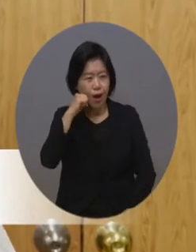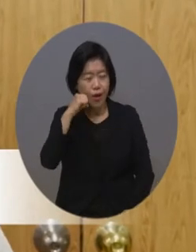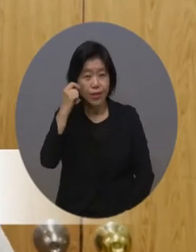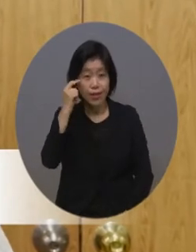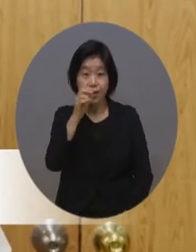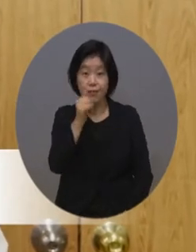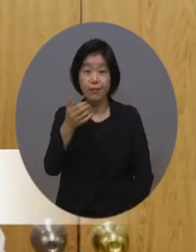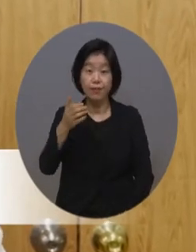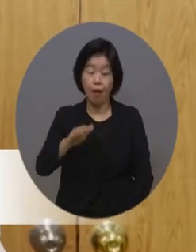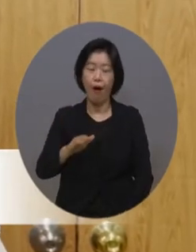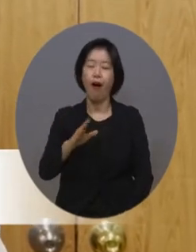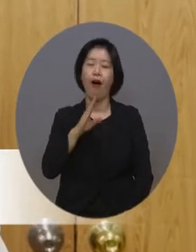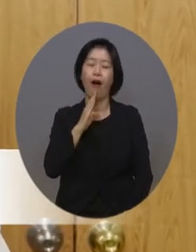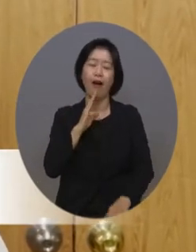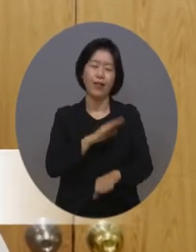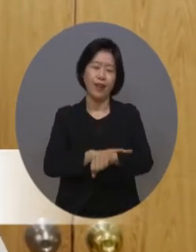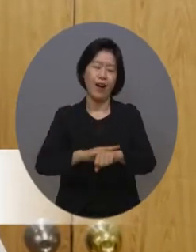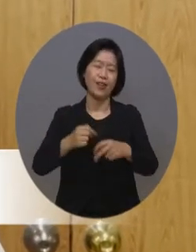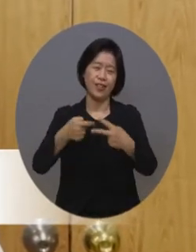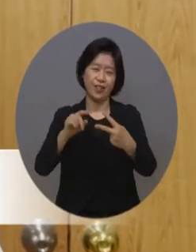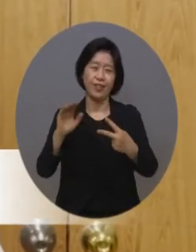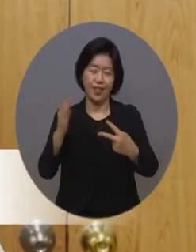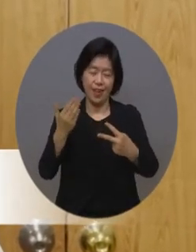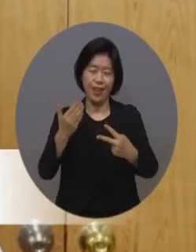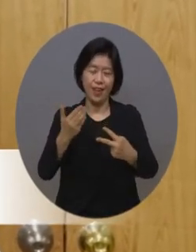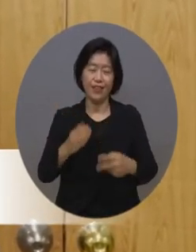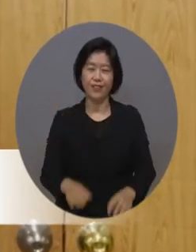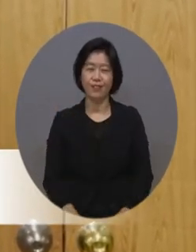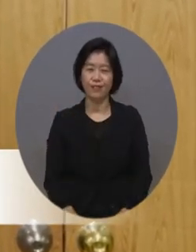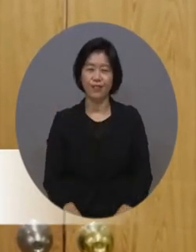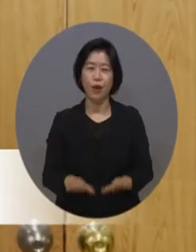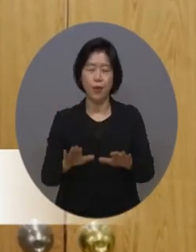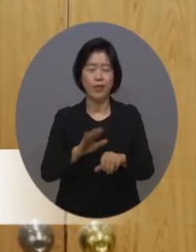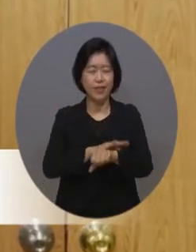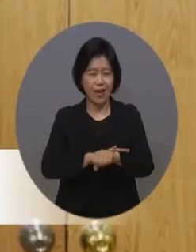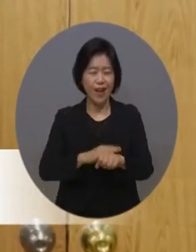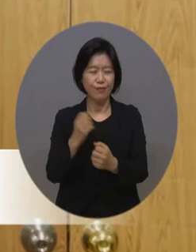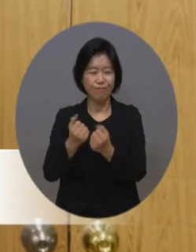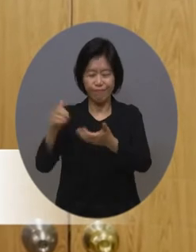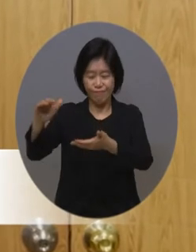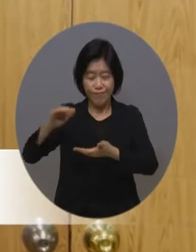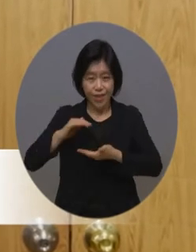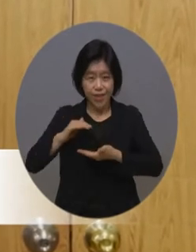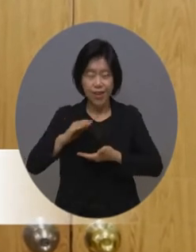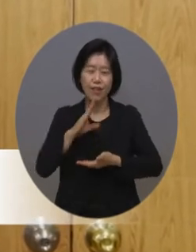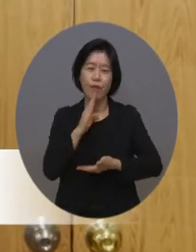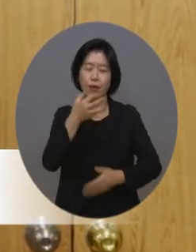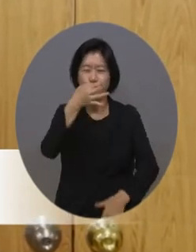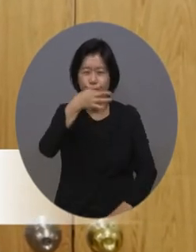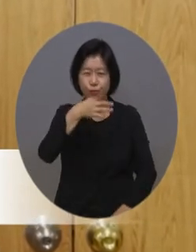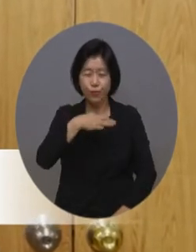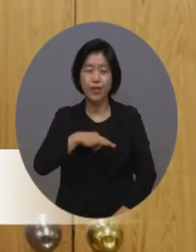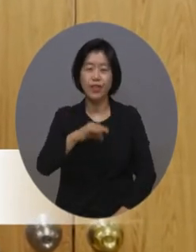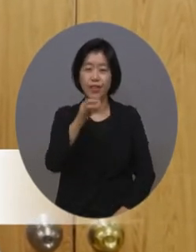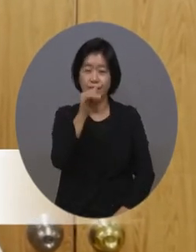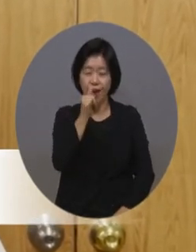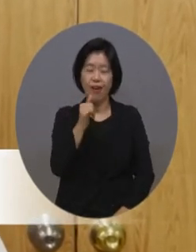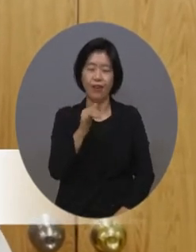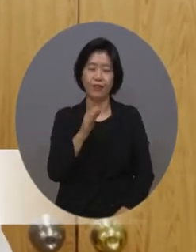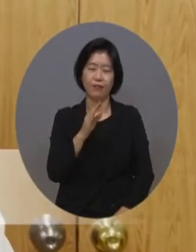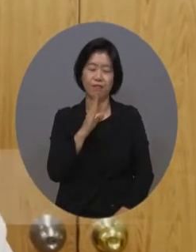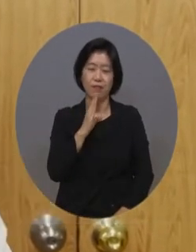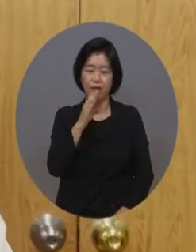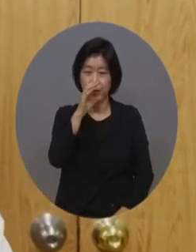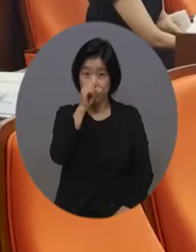이렇게 하니까 이해가 되고 너무 쉽구나 하는 것을 정말 잘 풀이해주셔서 오늘 정말 유익하고 정말 뜻깊은 그런